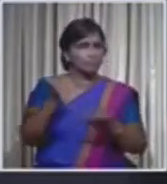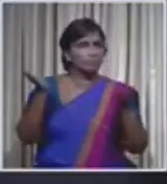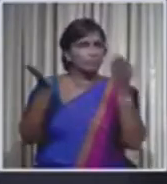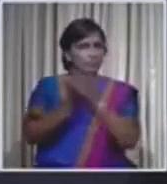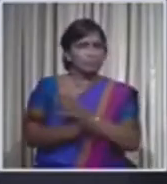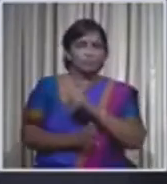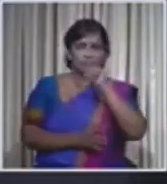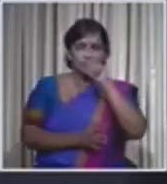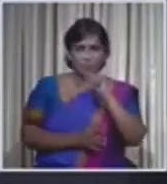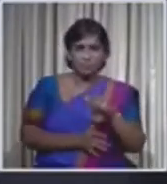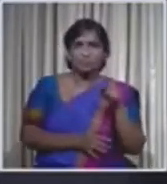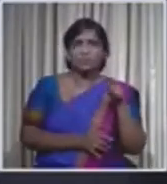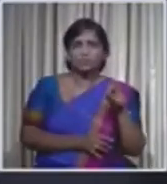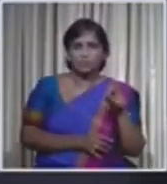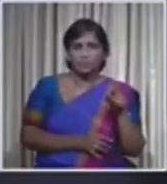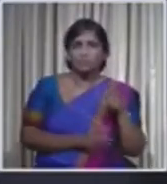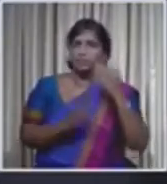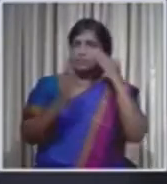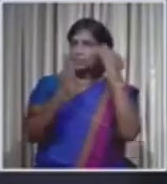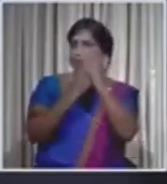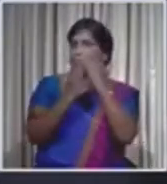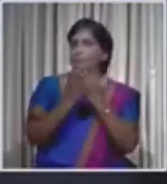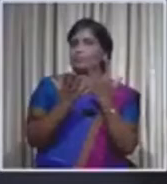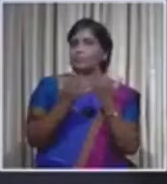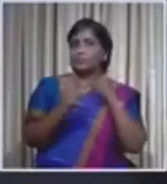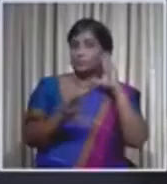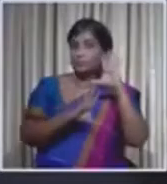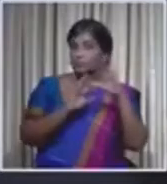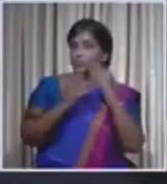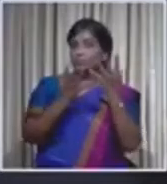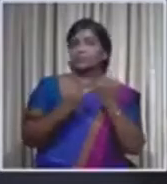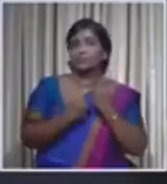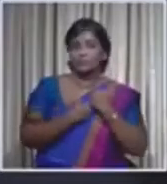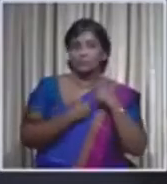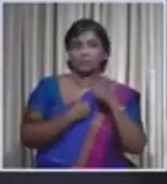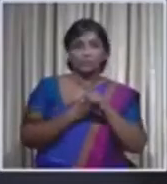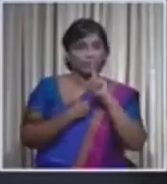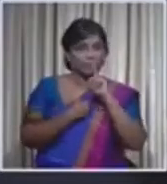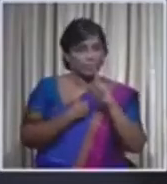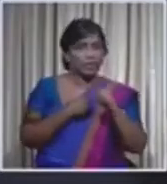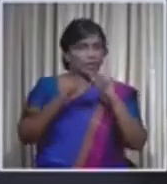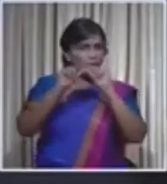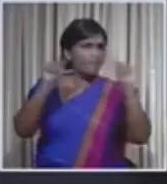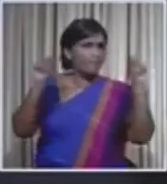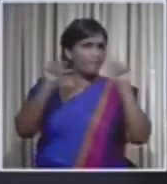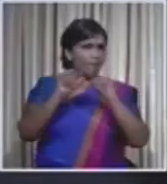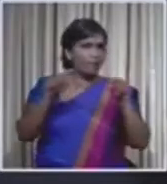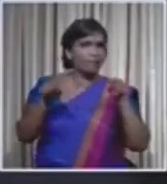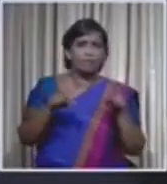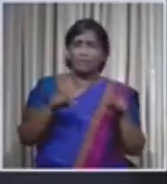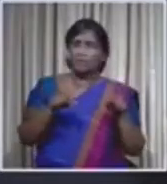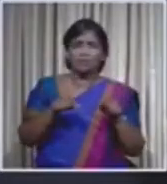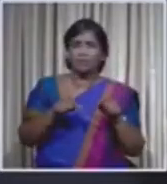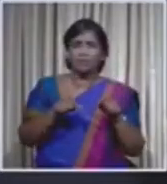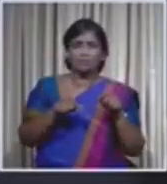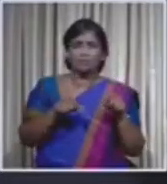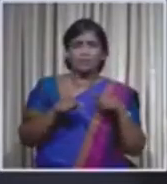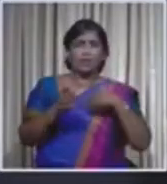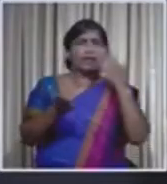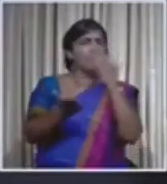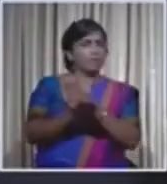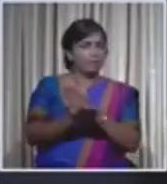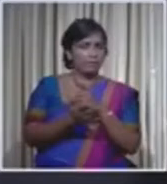ඇත්ත වශයෙන්ම ඒ කරුණු ලබා ගන්න තොරතුරු ලබා ගන්න මේකේ දාලා තියෙන වගන්ති අනුව ඒවා අහෝ ඒවා